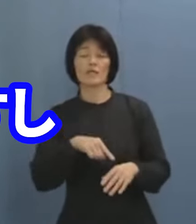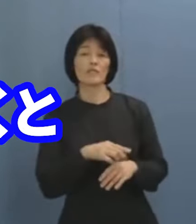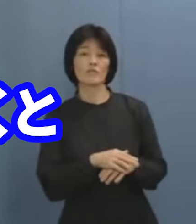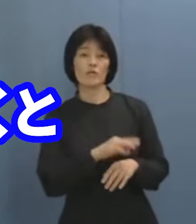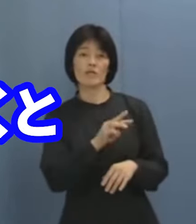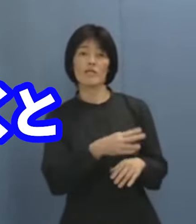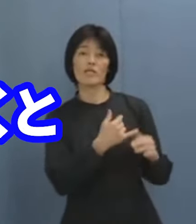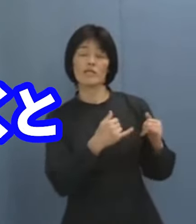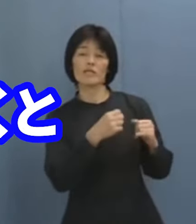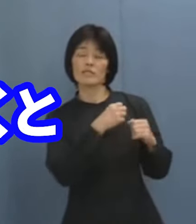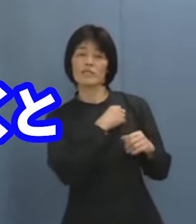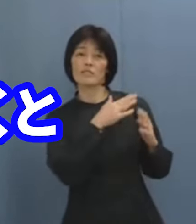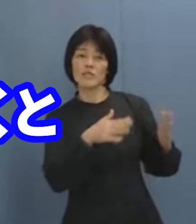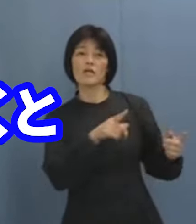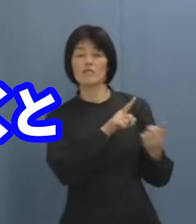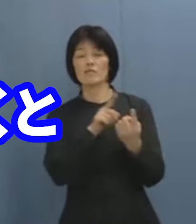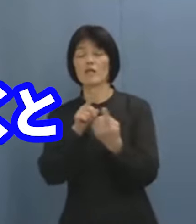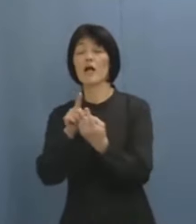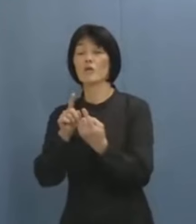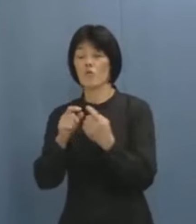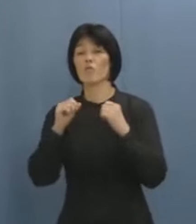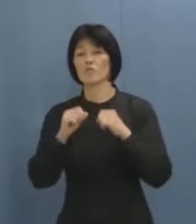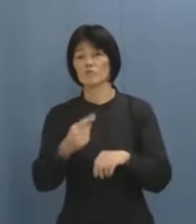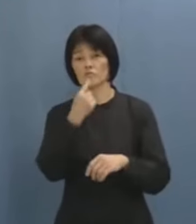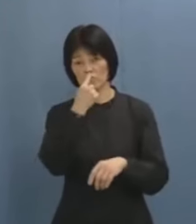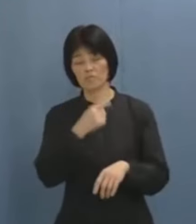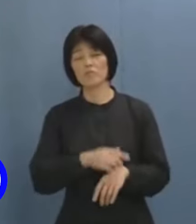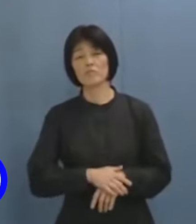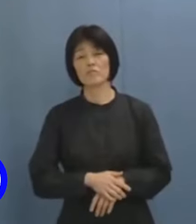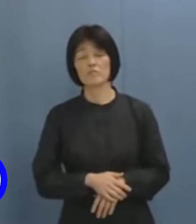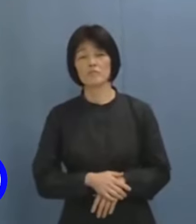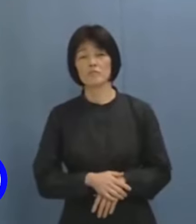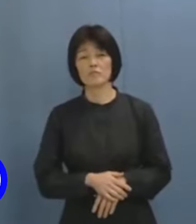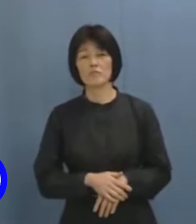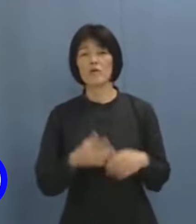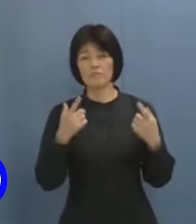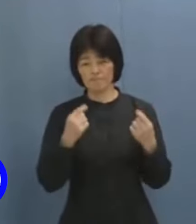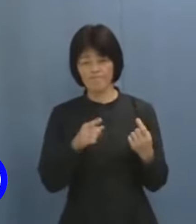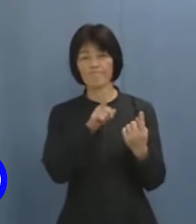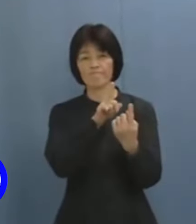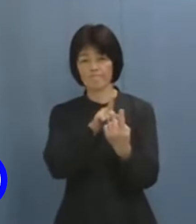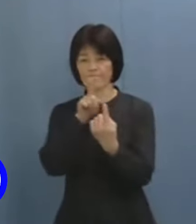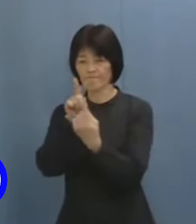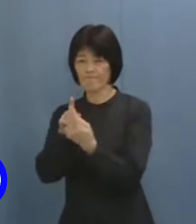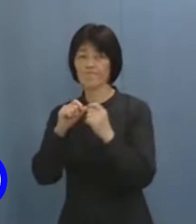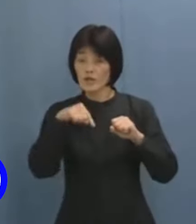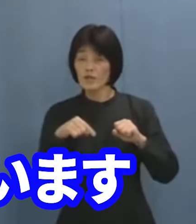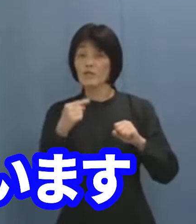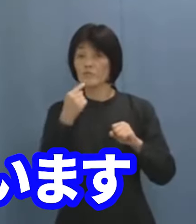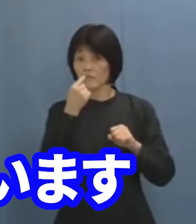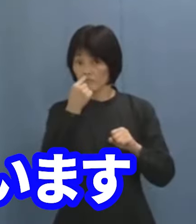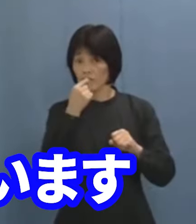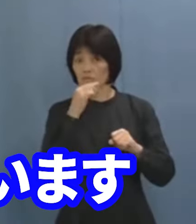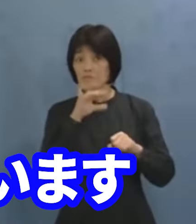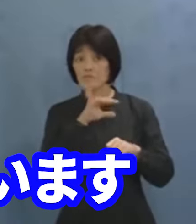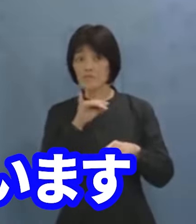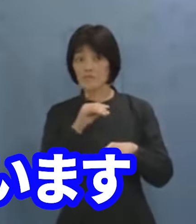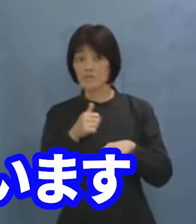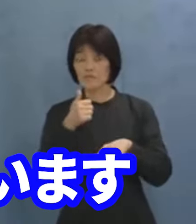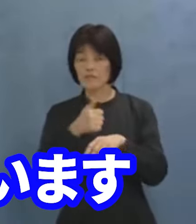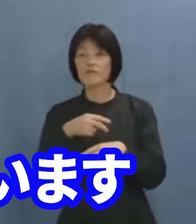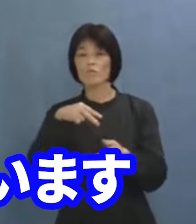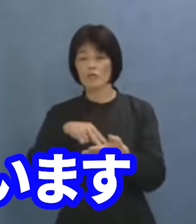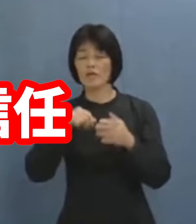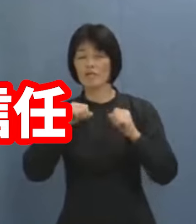もこれからも対応していくということで、それをしっかりやっていくことが私の今やるべきことだと思っ